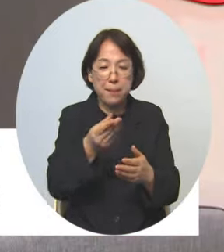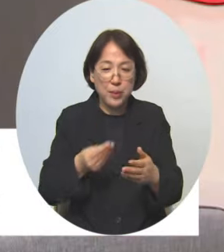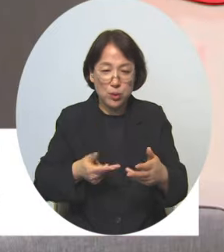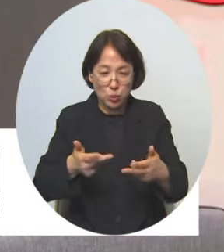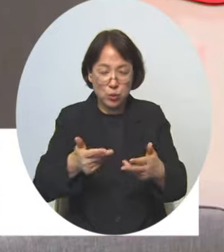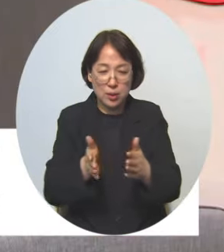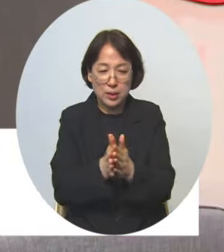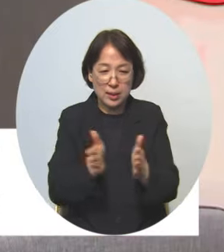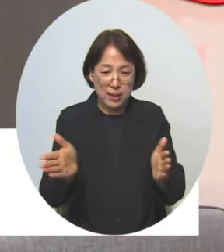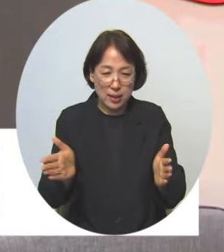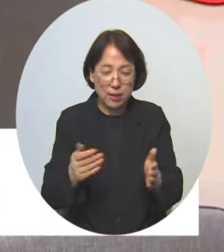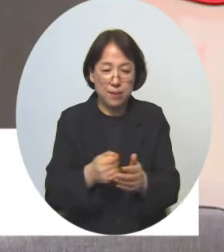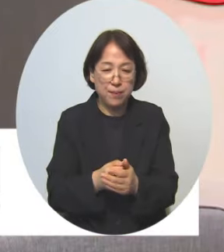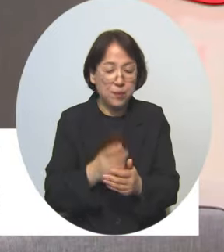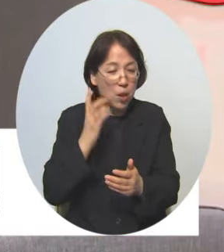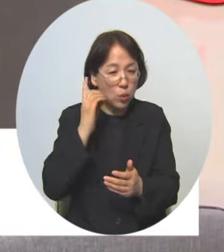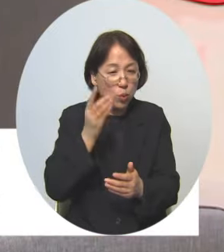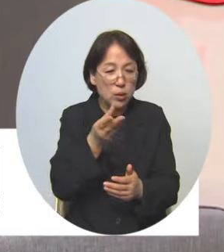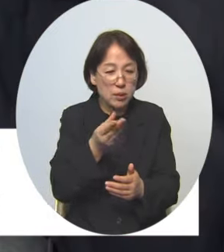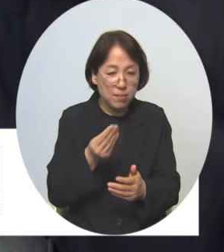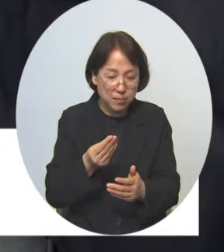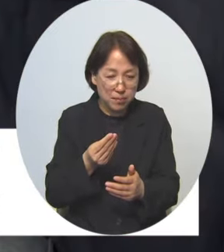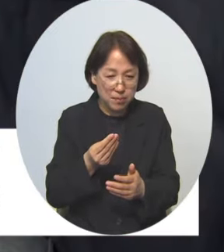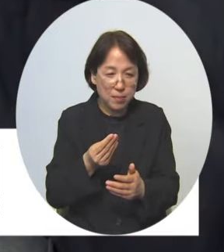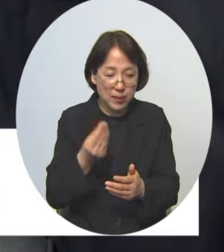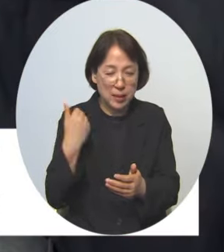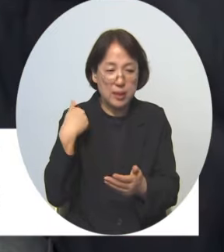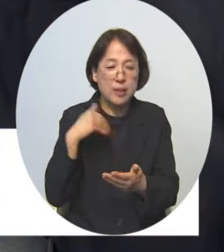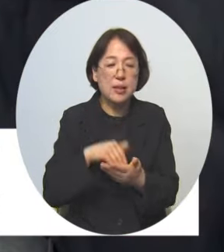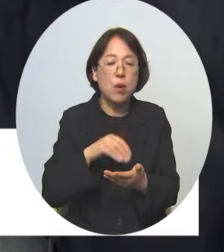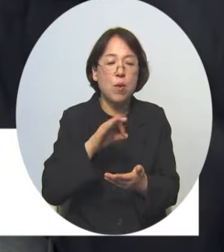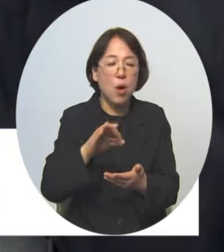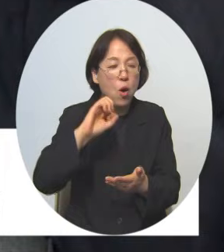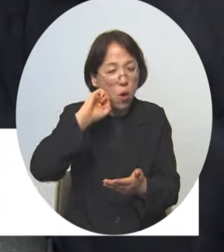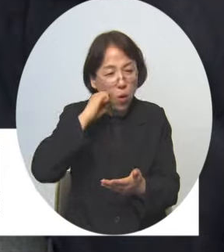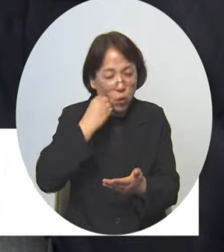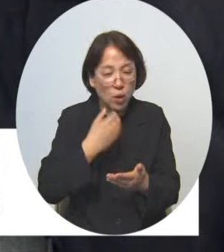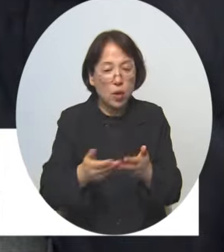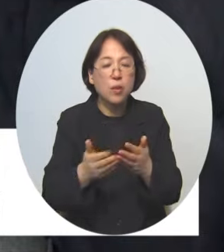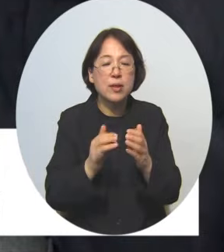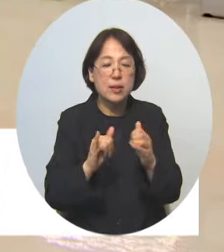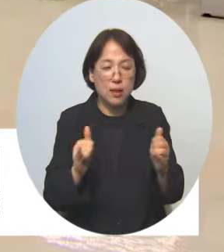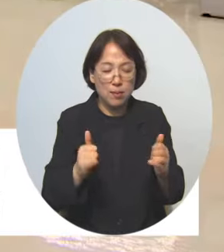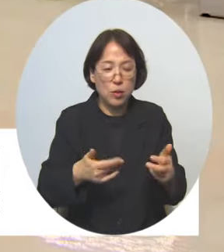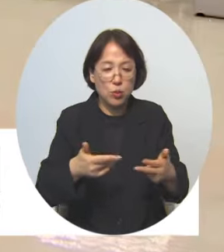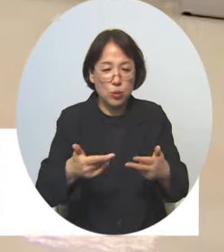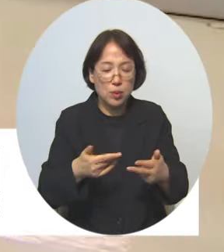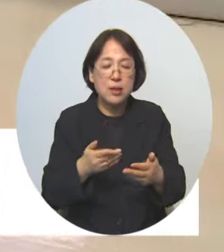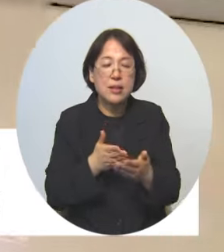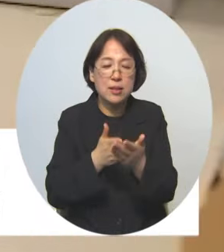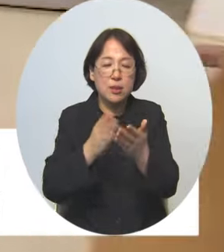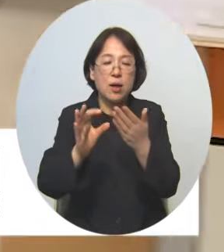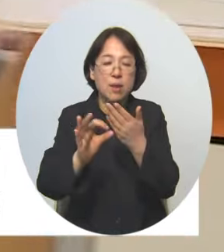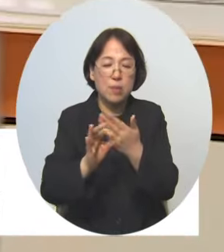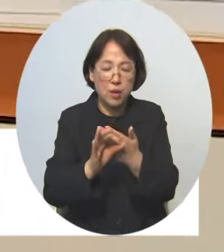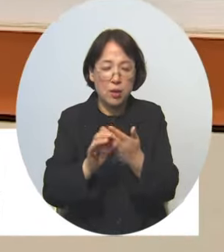금융채무와 통신빚 상환에 어려움을 겪는 이들이 신보기에 채무조정을 신청하면 추심이